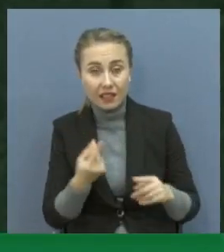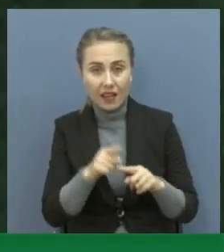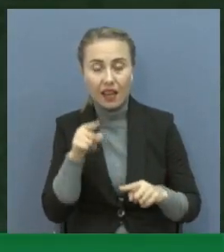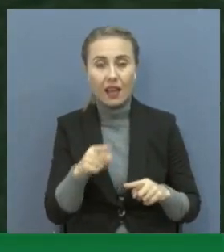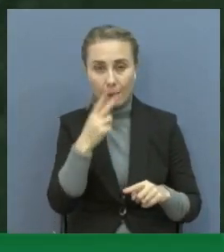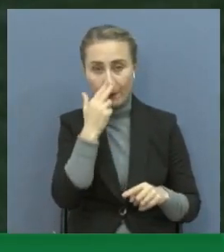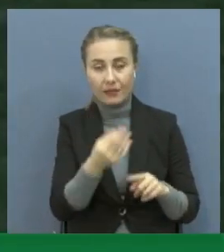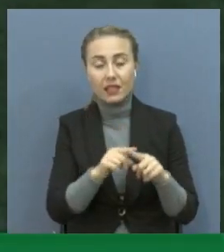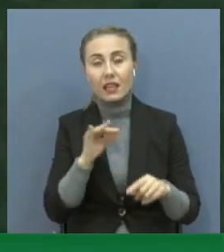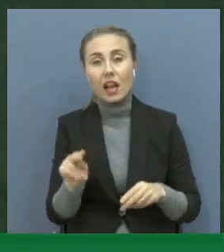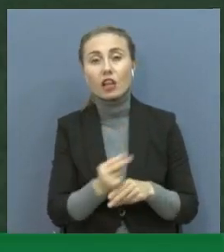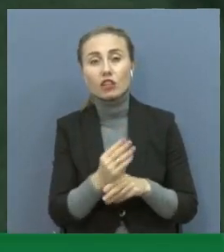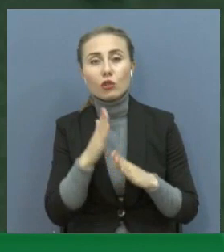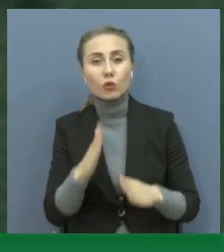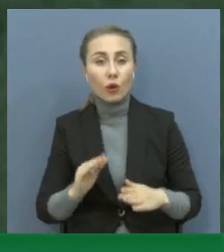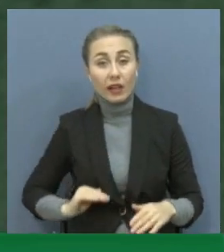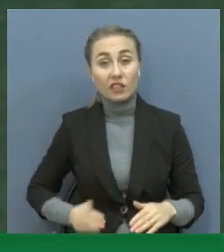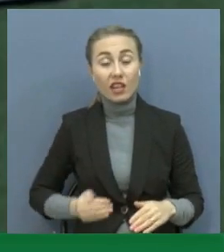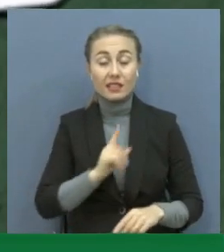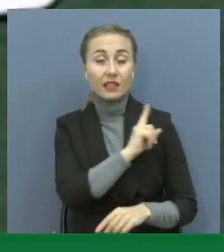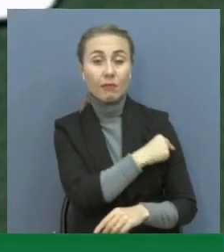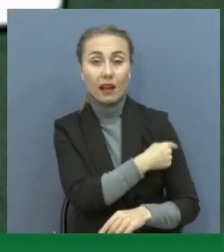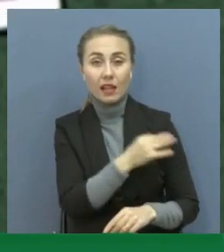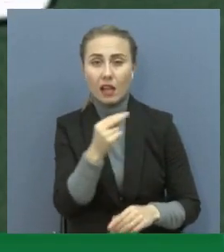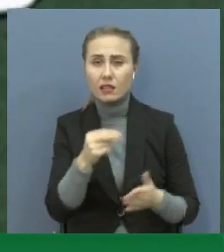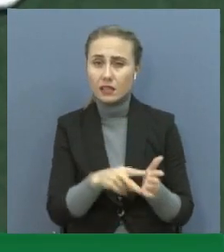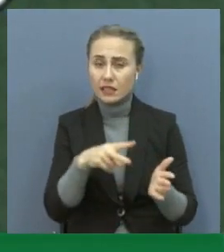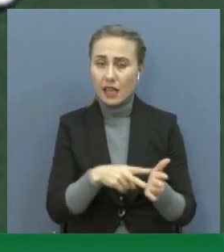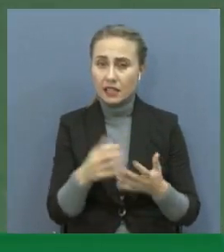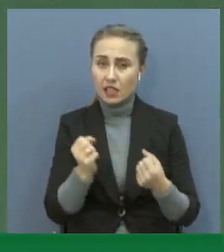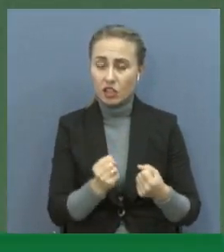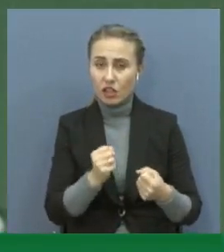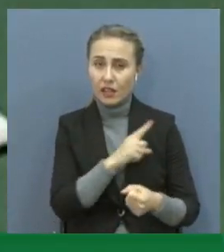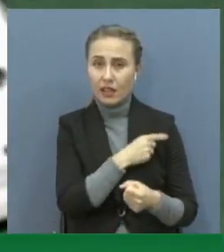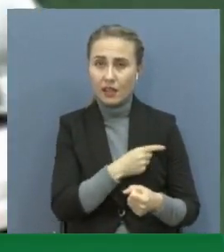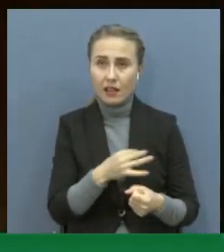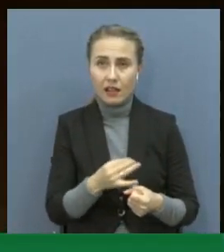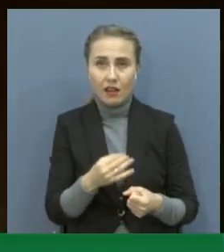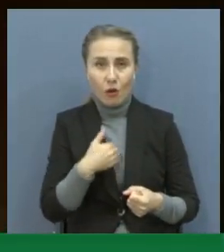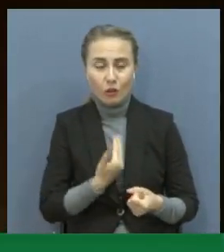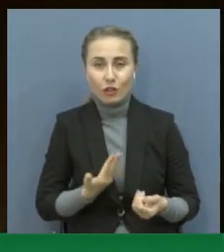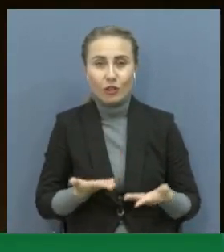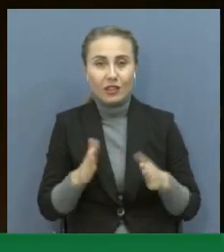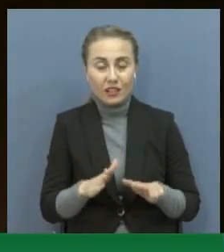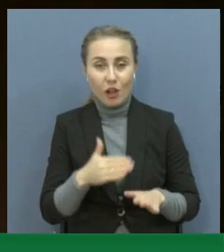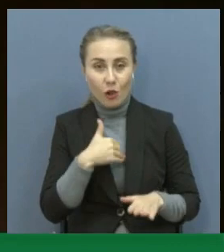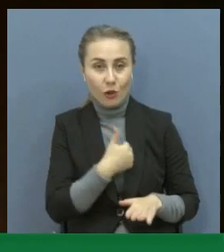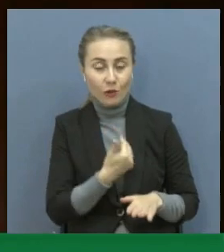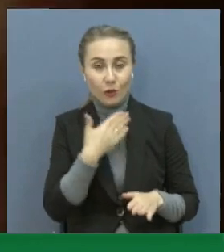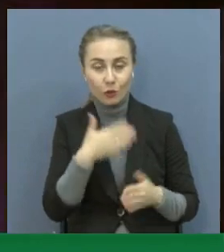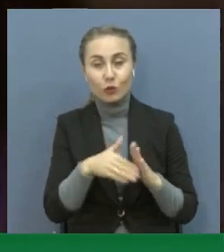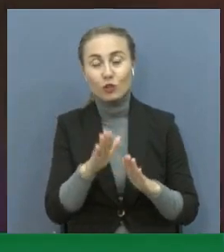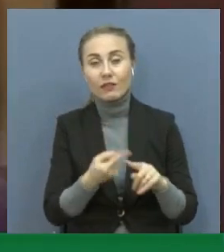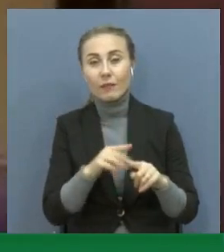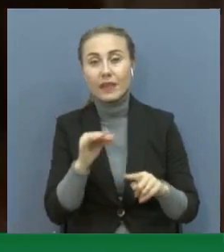привычки лечение предлагают только в частных клиниках, но цены за содержание пациентов оставляют желать лучшего. К слову, реабилитация может